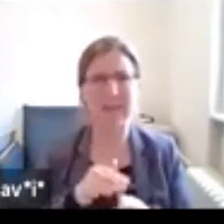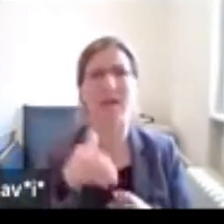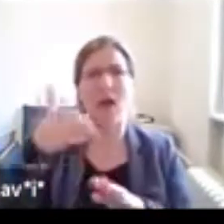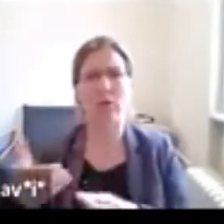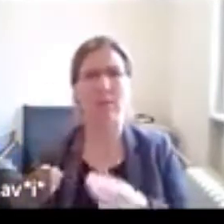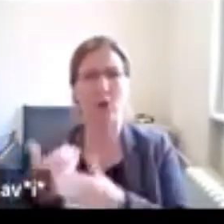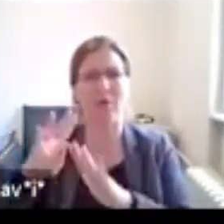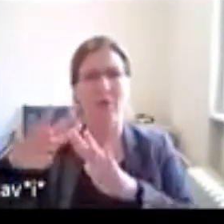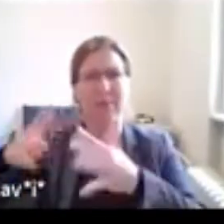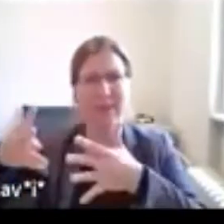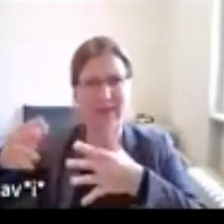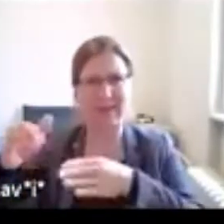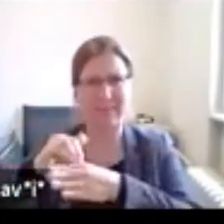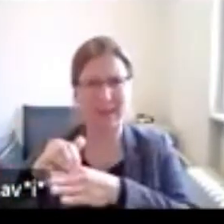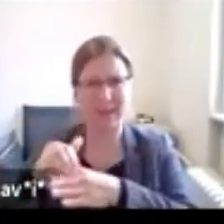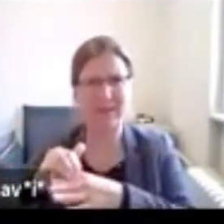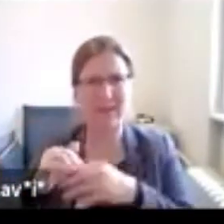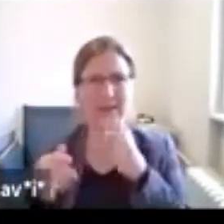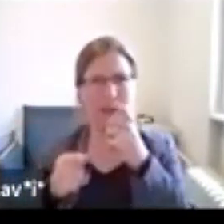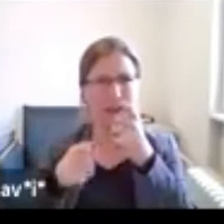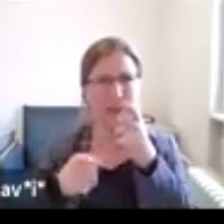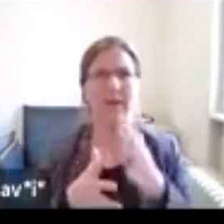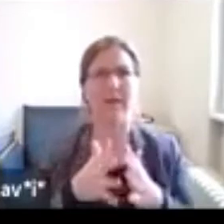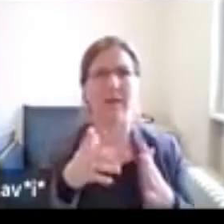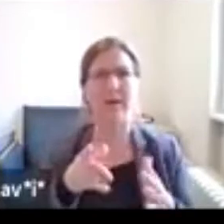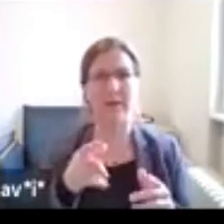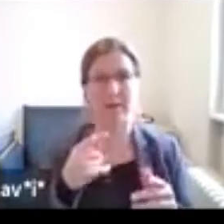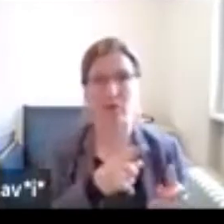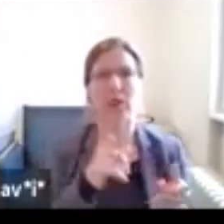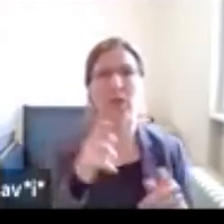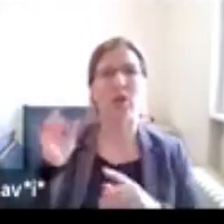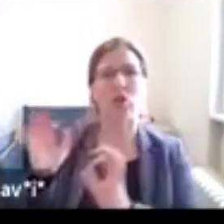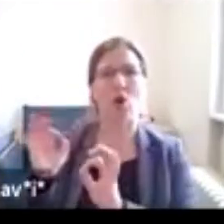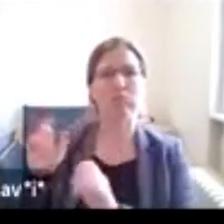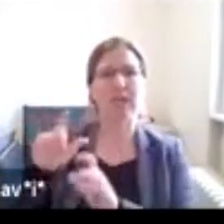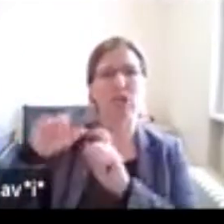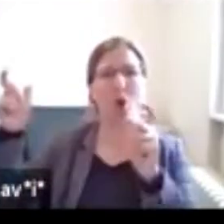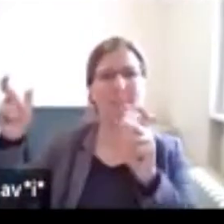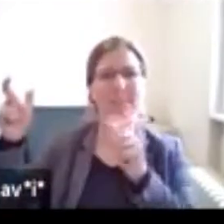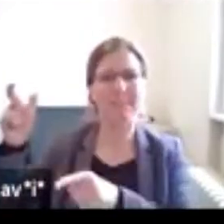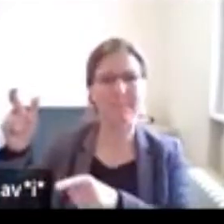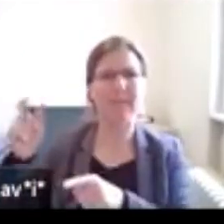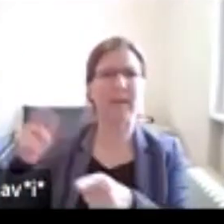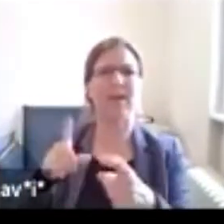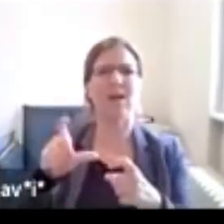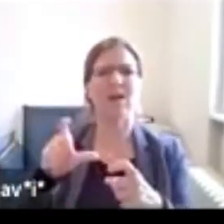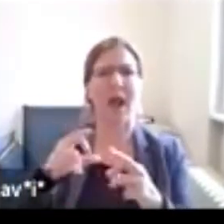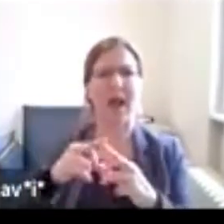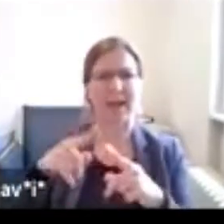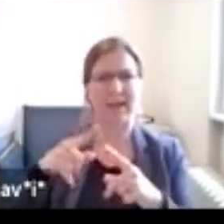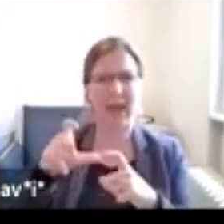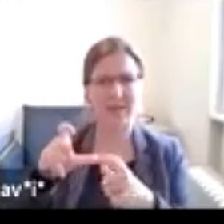mjesecu, da je grad Zagreb u suradnji sa Dobrim domom Zagreba i u suradnji sa Caritasom